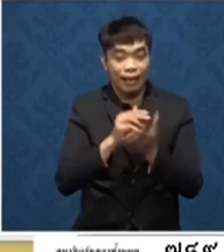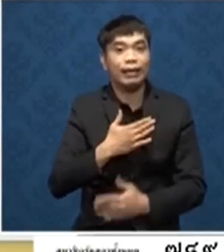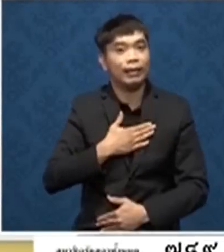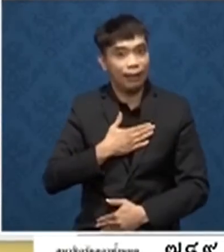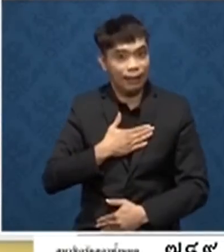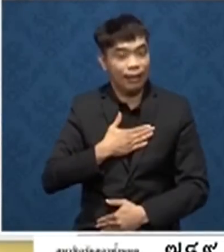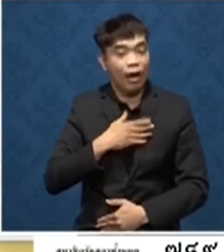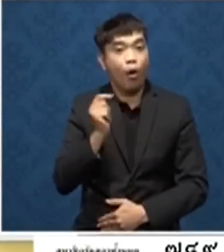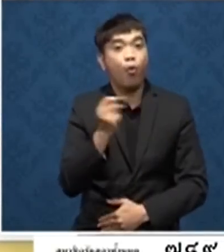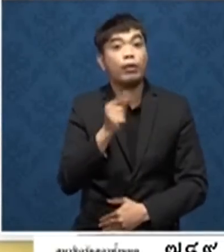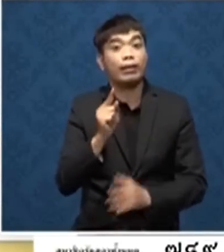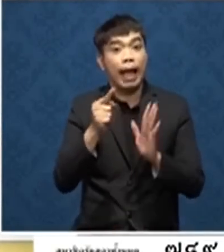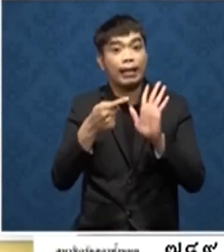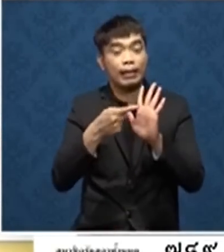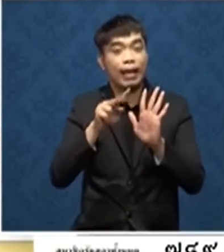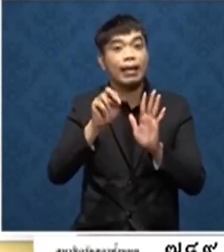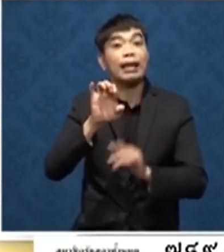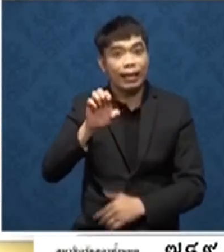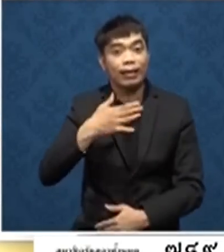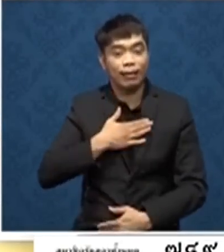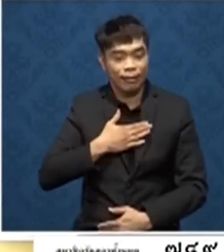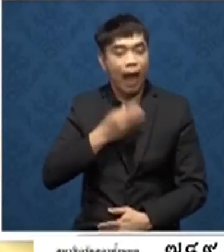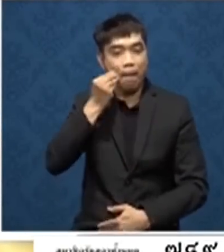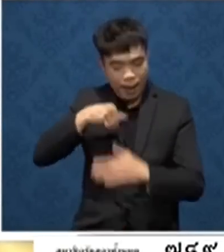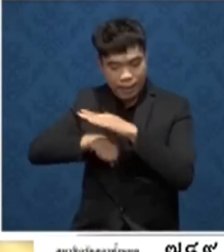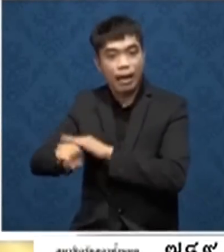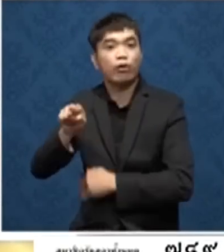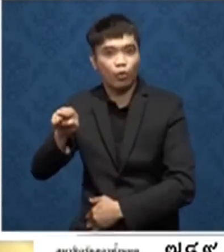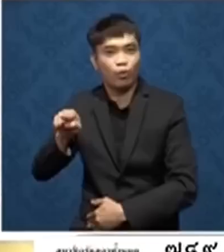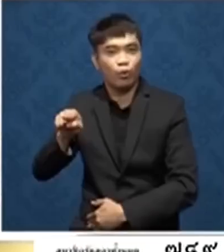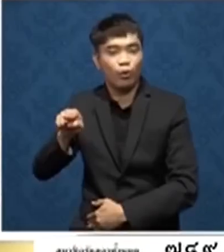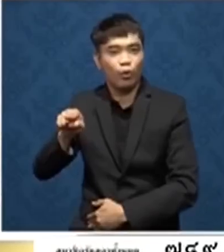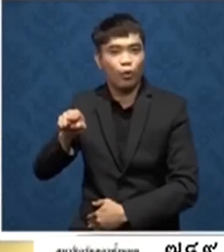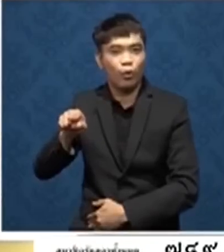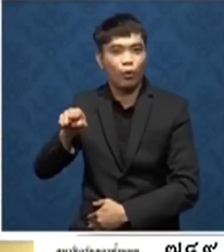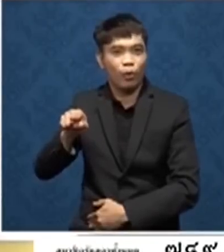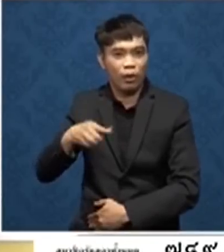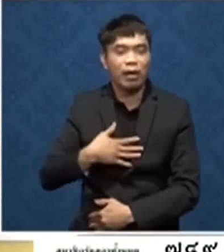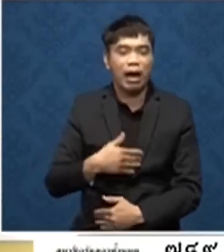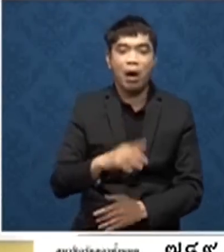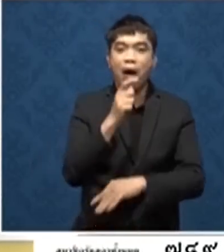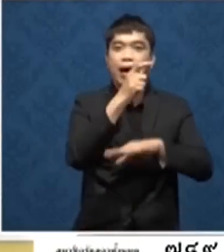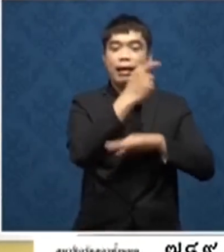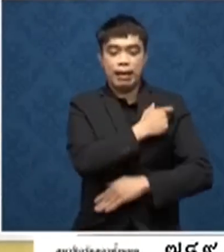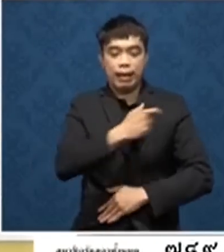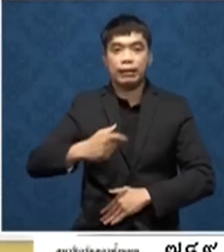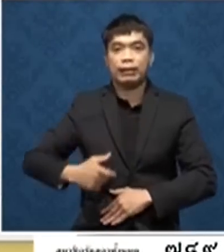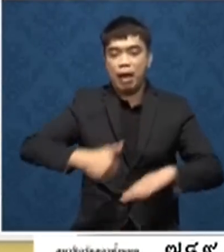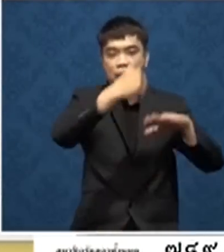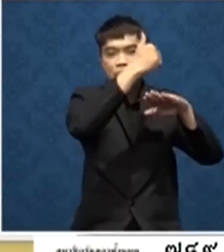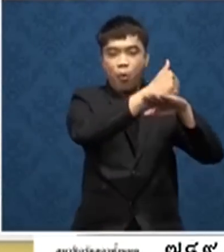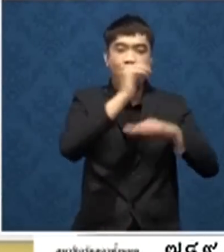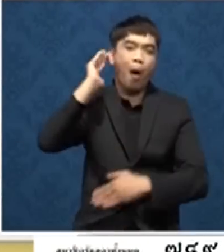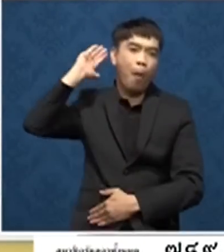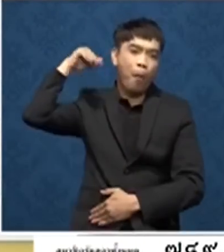รัชกาลที่ 1พูดแบบชาวบ้านนะครับผมเรียนด้วยความเคารพครับวันเวลากษัตริย์มายาวนานผมอยาก